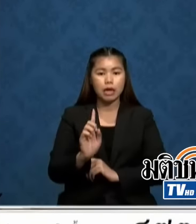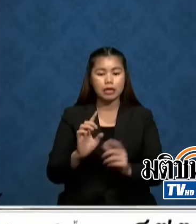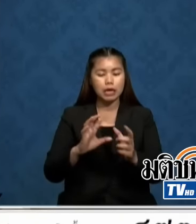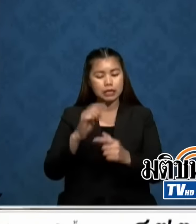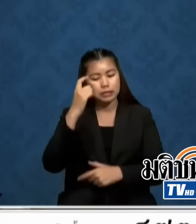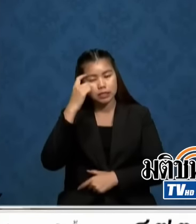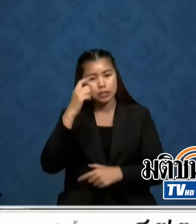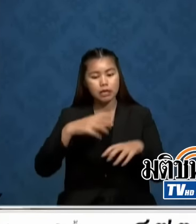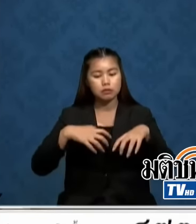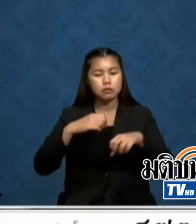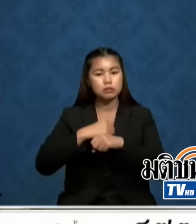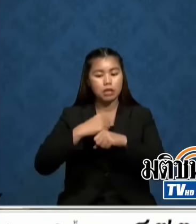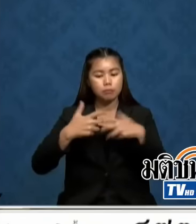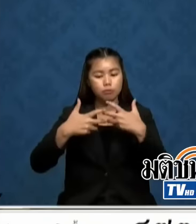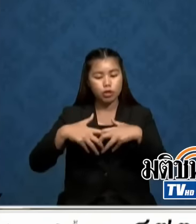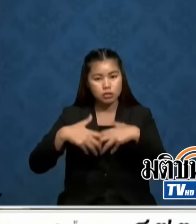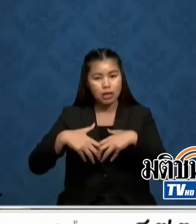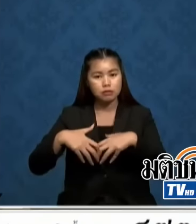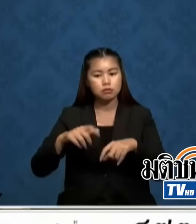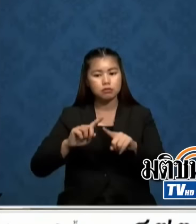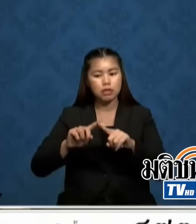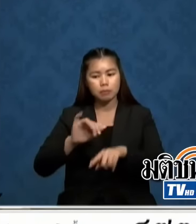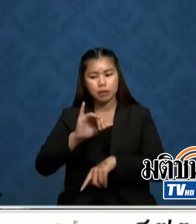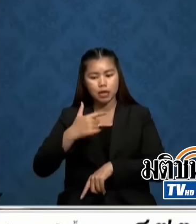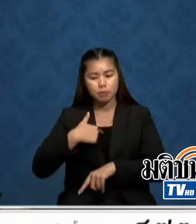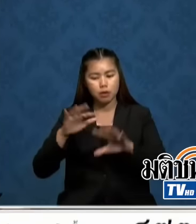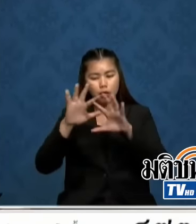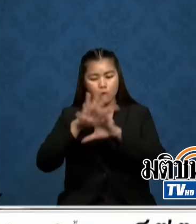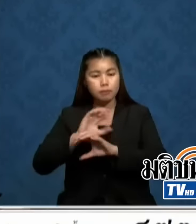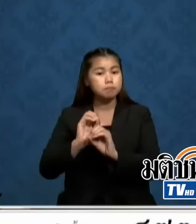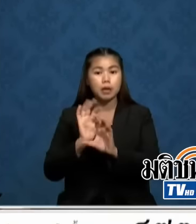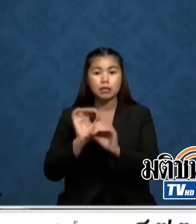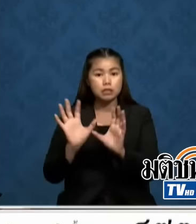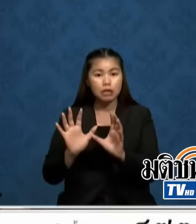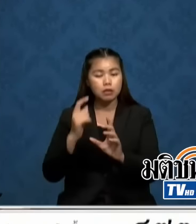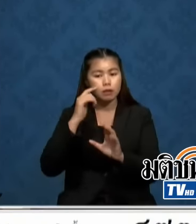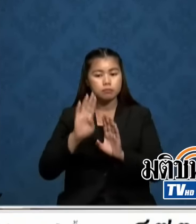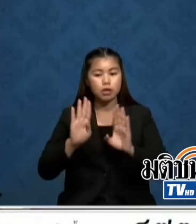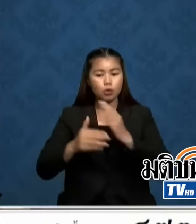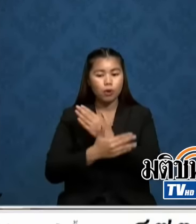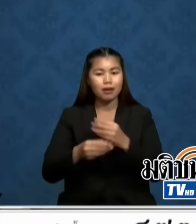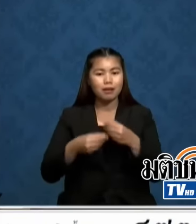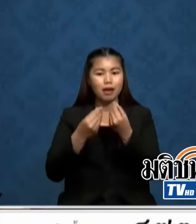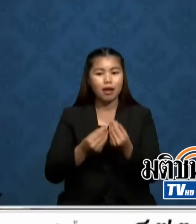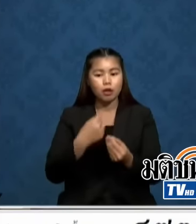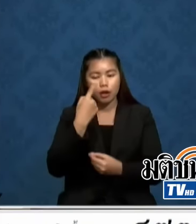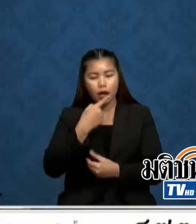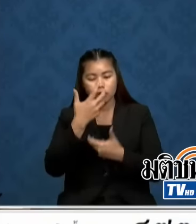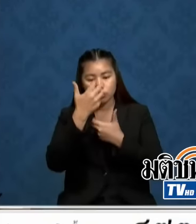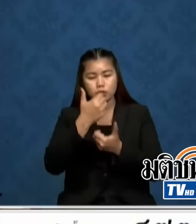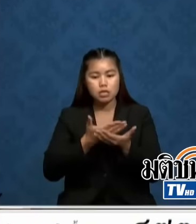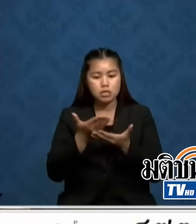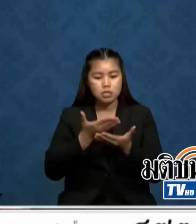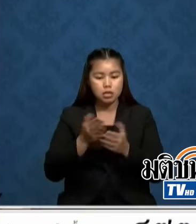ความประเภทของกิจการบางประเภทที่ไม่มีความชัดเจนอันเป็นการเปิดโอกาสให้นายทุนสามารถเปิด